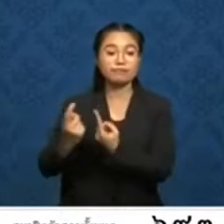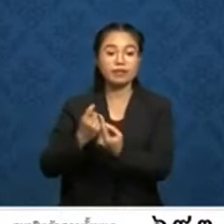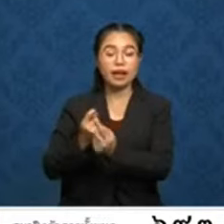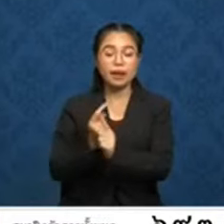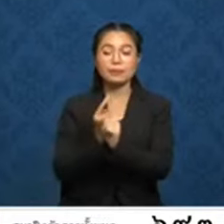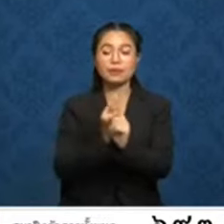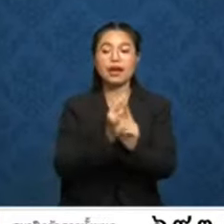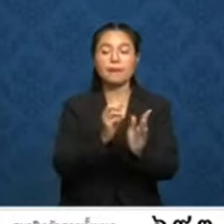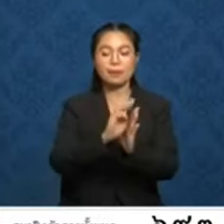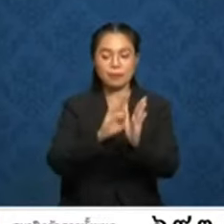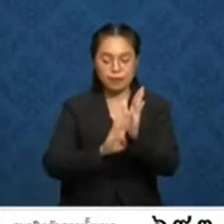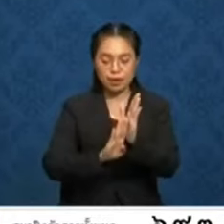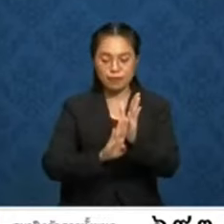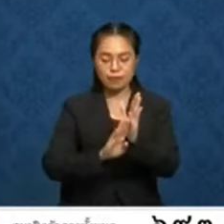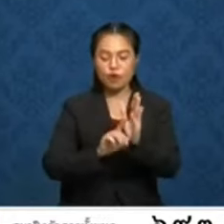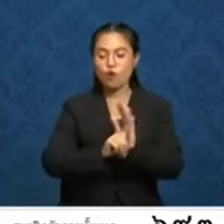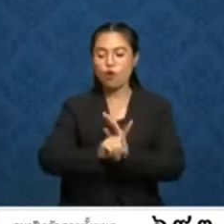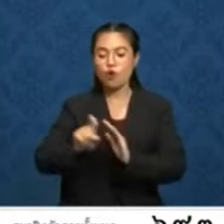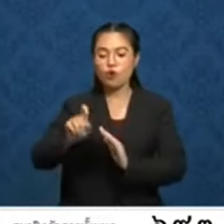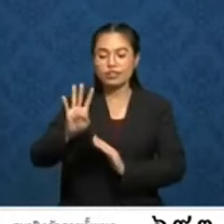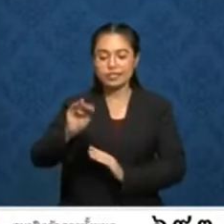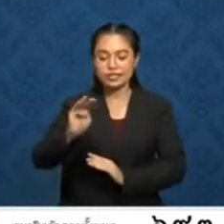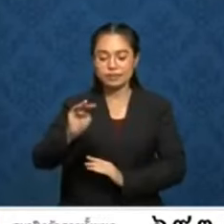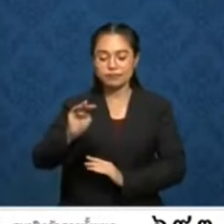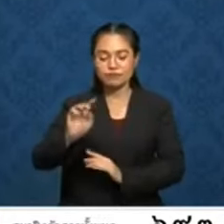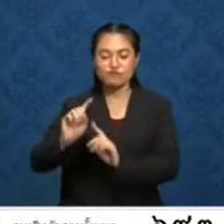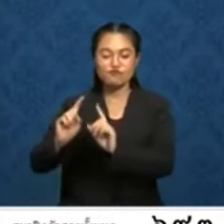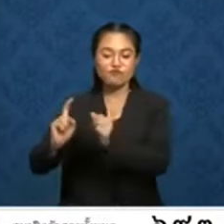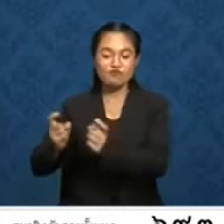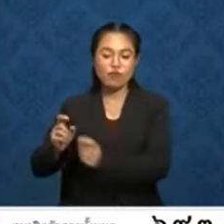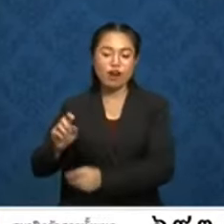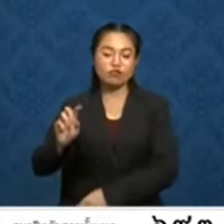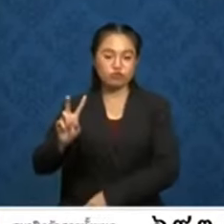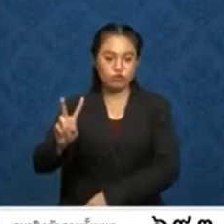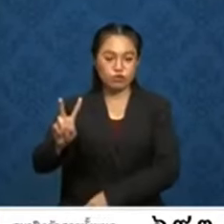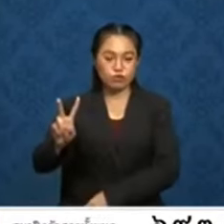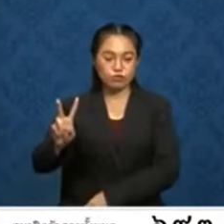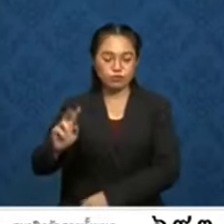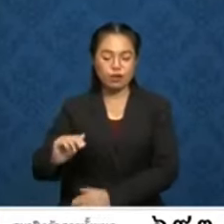ค2กำหนดว่าให้มีการอภิปรายรวมกัน